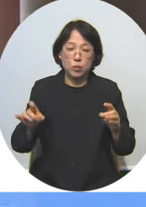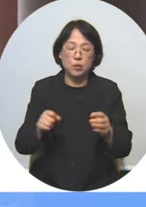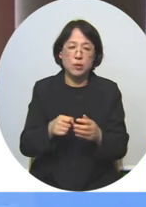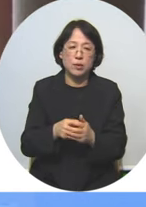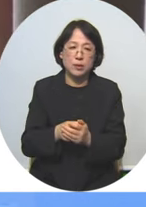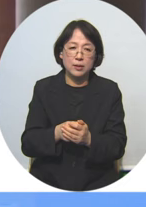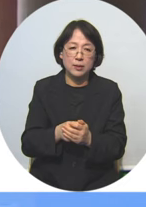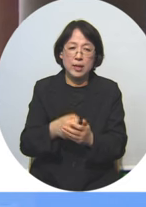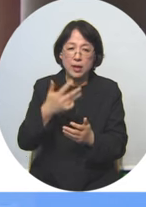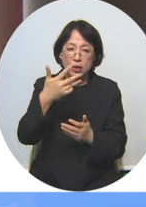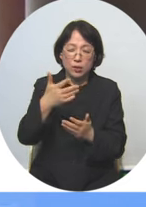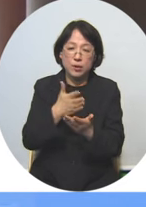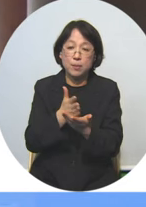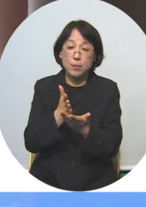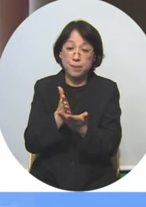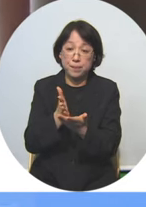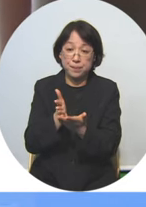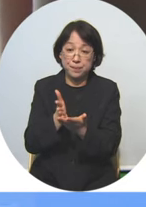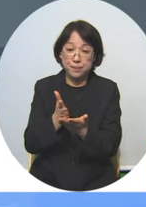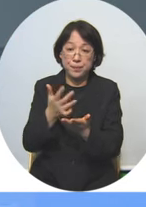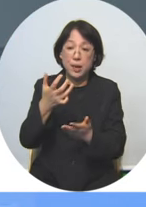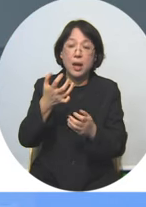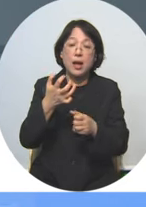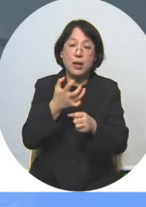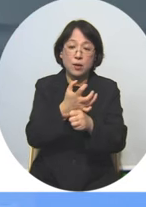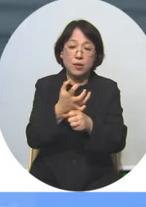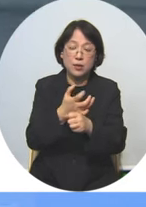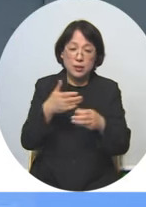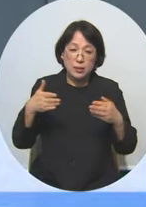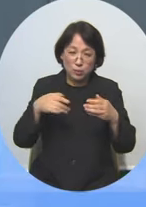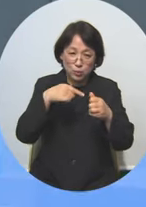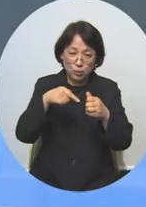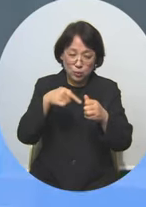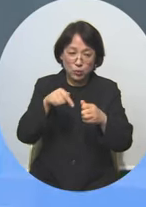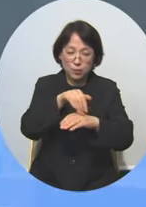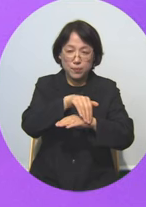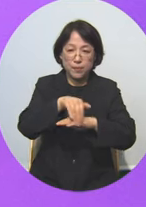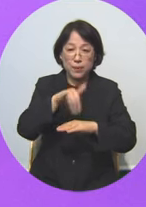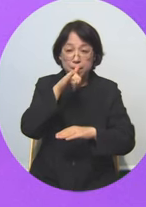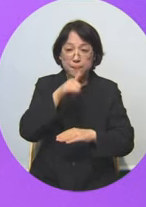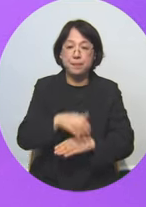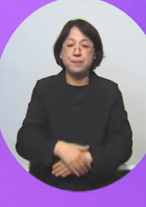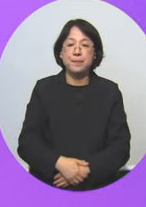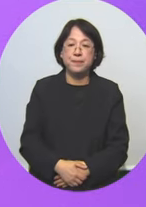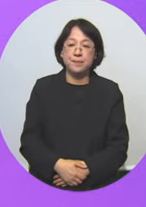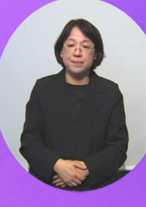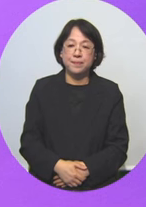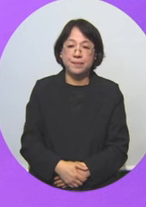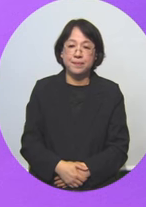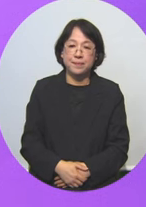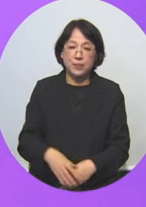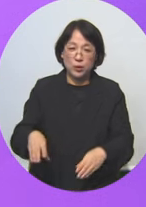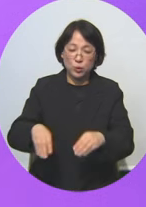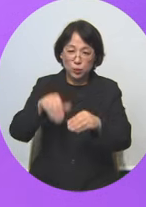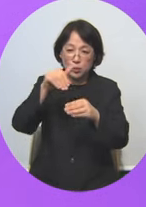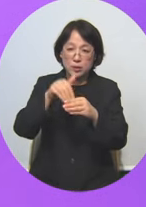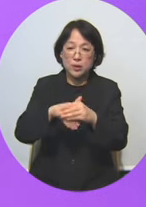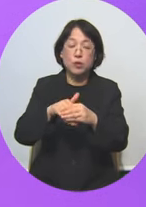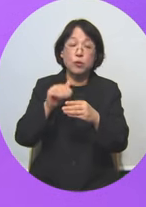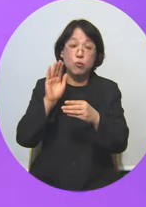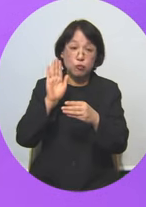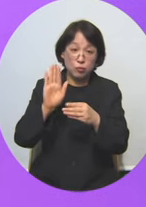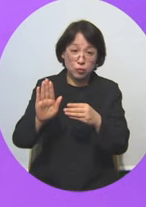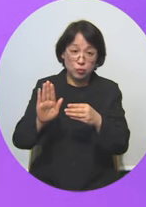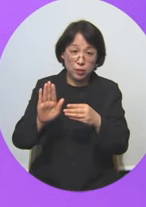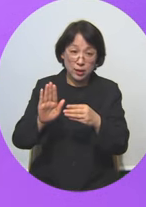집중 등 8개 분야에 걸쳐 80시간 집중 교육에 나설 예정입니다. 자, 지난 총선 이후에 이